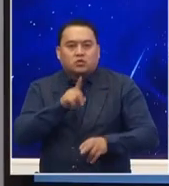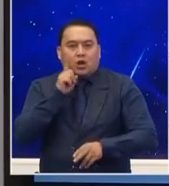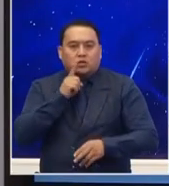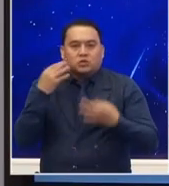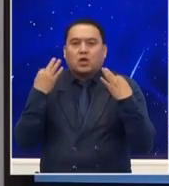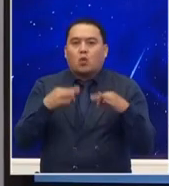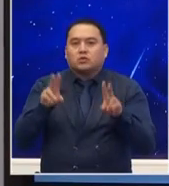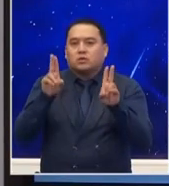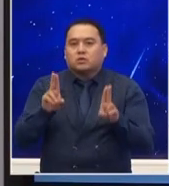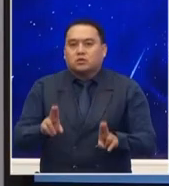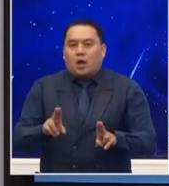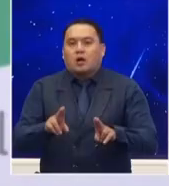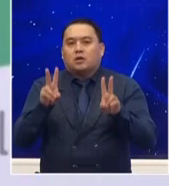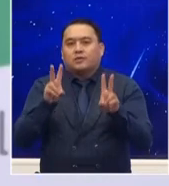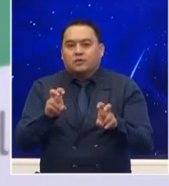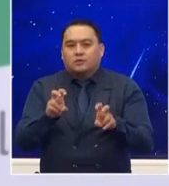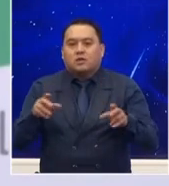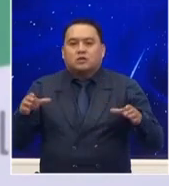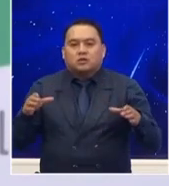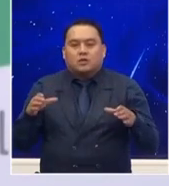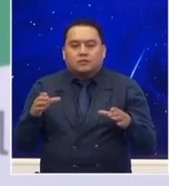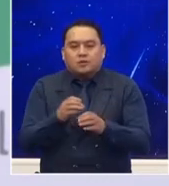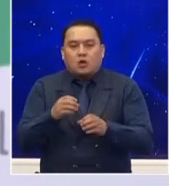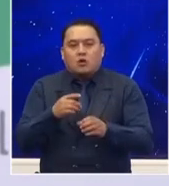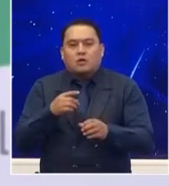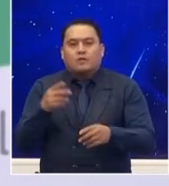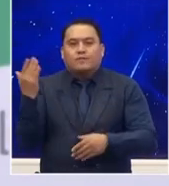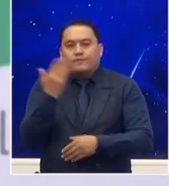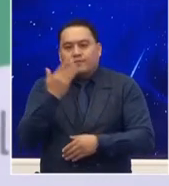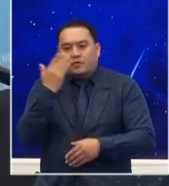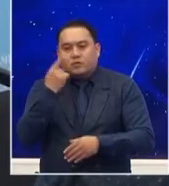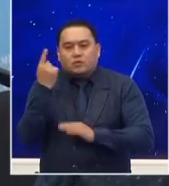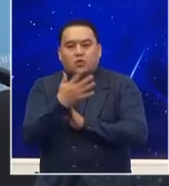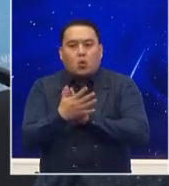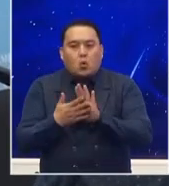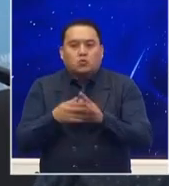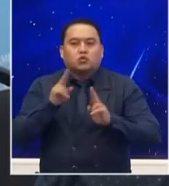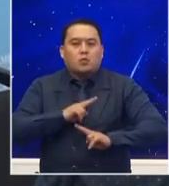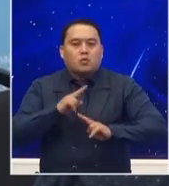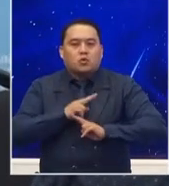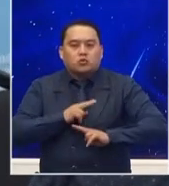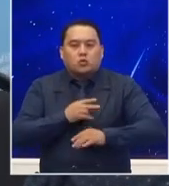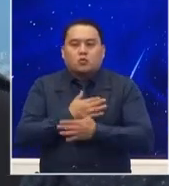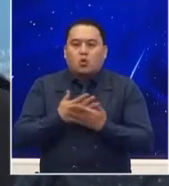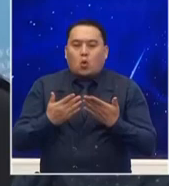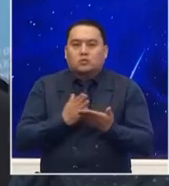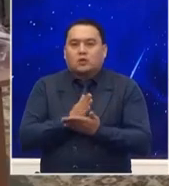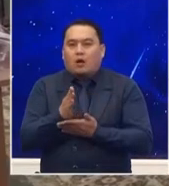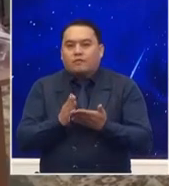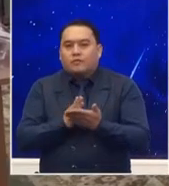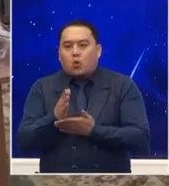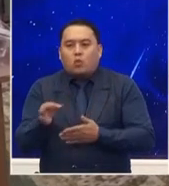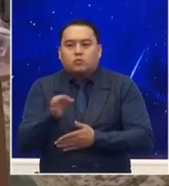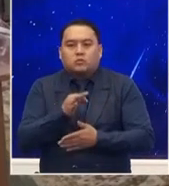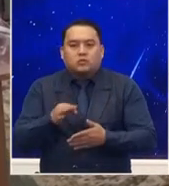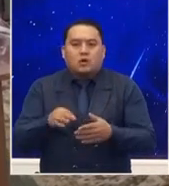тәуелсіздік тақырыбында шағын, бірақ терең мазмұны бар бейнеролик түсіруі тиісті. Жұмыстар көптеп жолданыпты. Сараланына келе